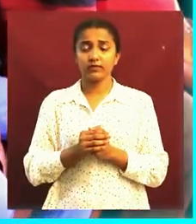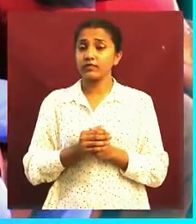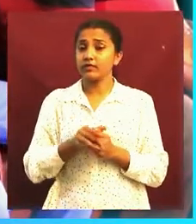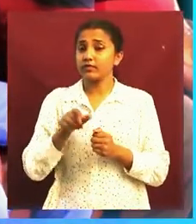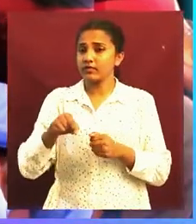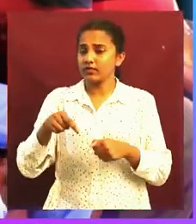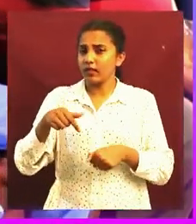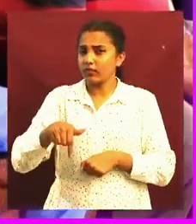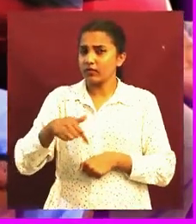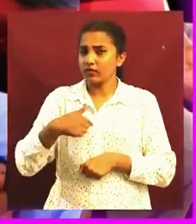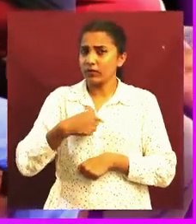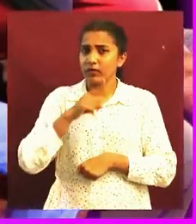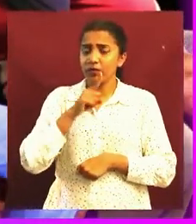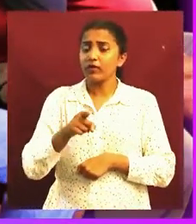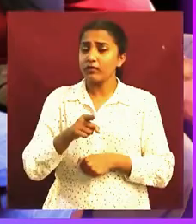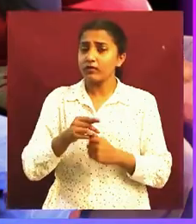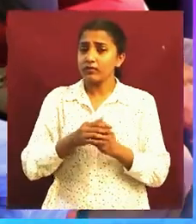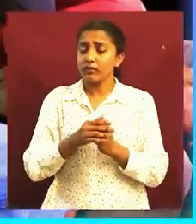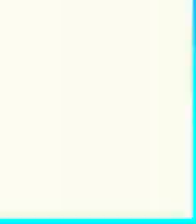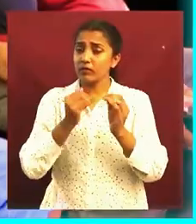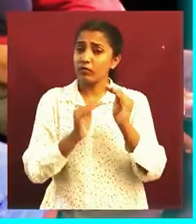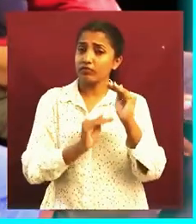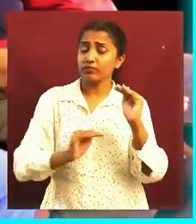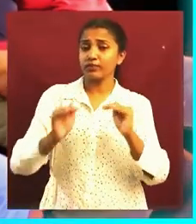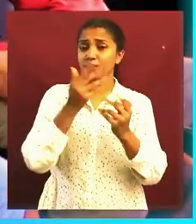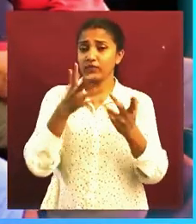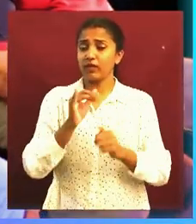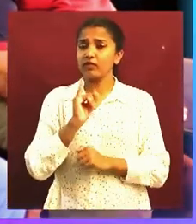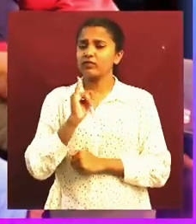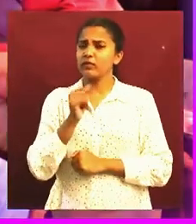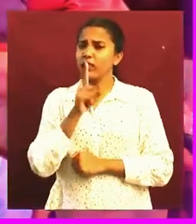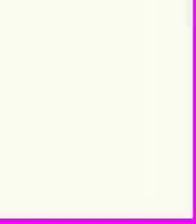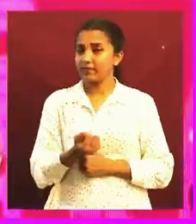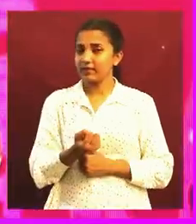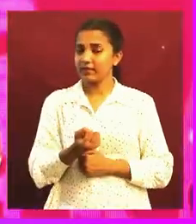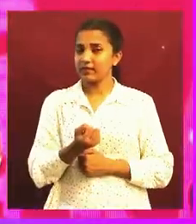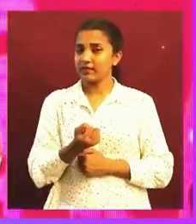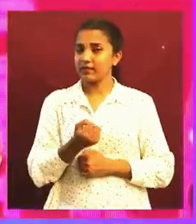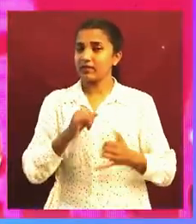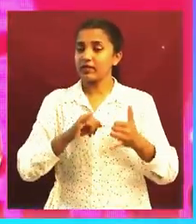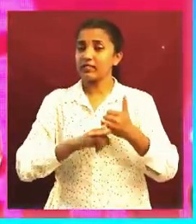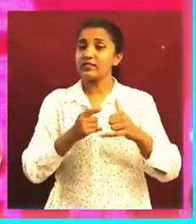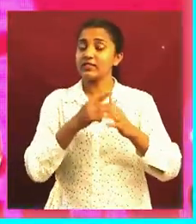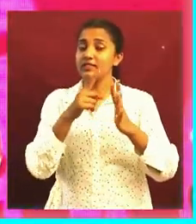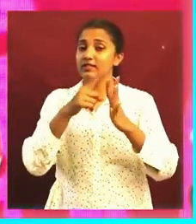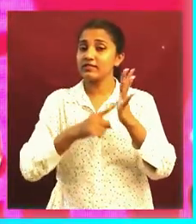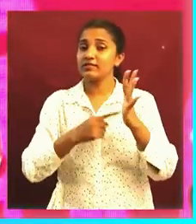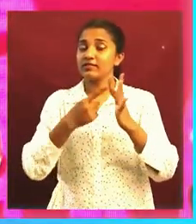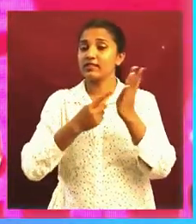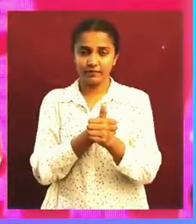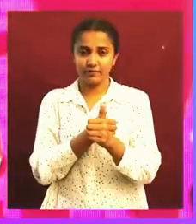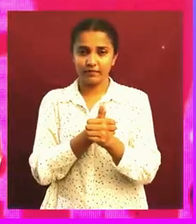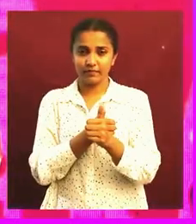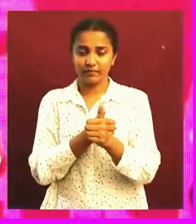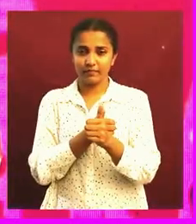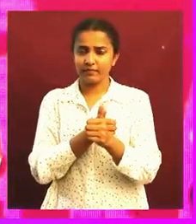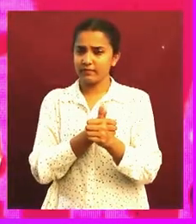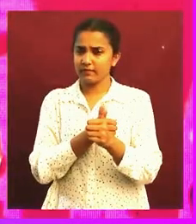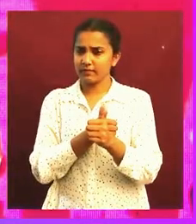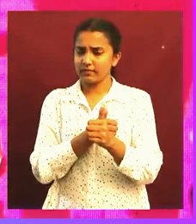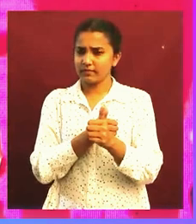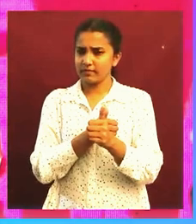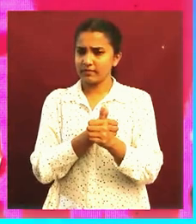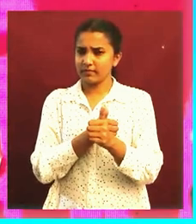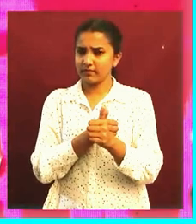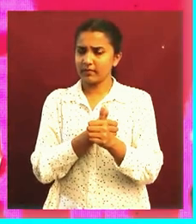அபிட கிவா சியல்லட மே ஹெலிங் கீதா ஹபே எக்கினு குடு பிட்டி பாஸ்ஸி சஜிட்ட பிட்டி பாஸ்ஸி ஒக்கோட மே ஹெலி ஹரி